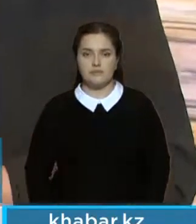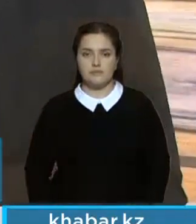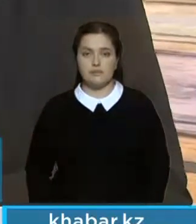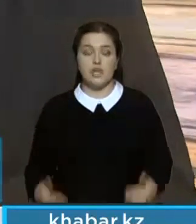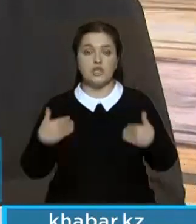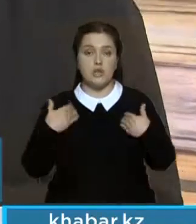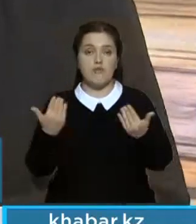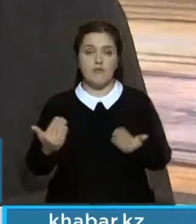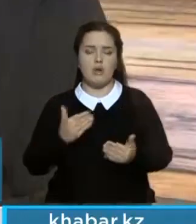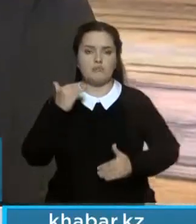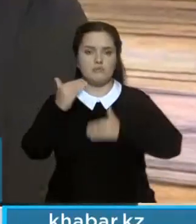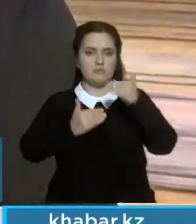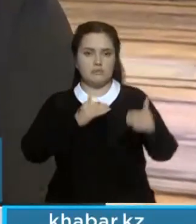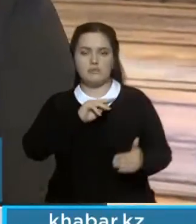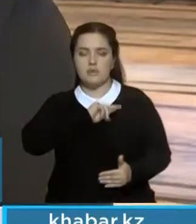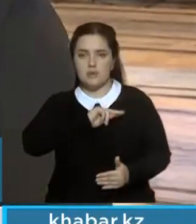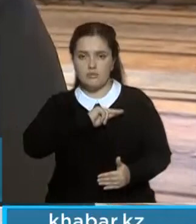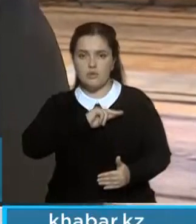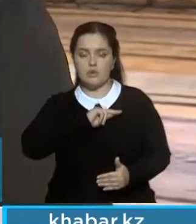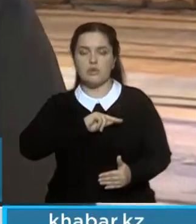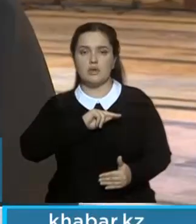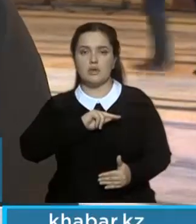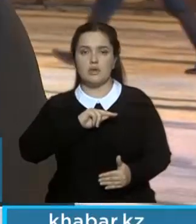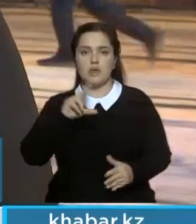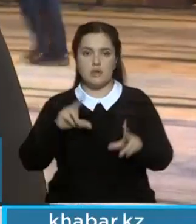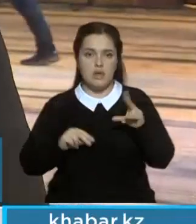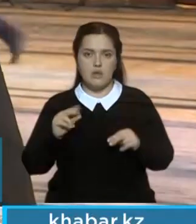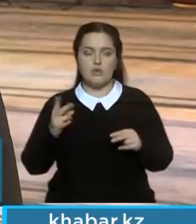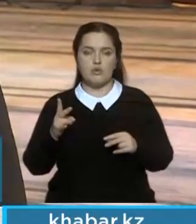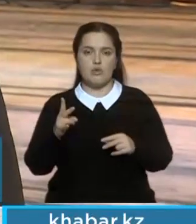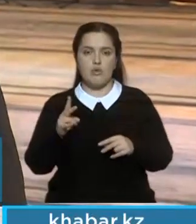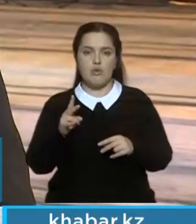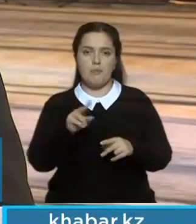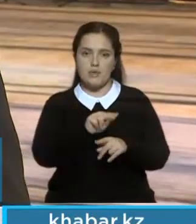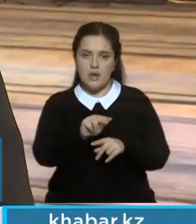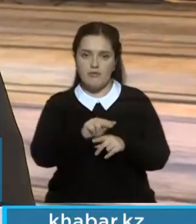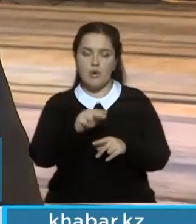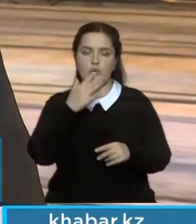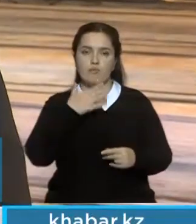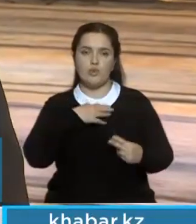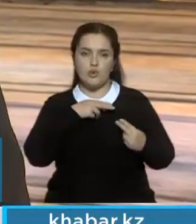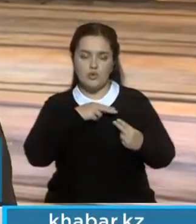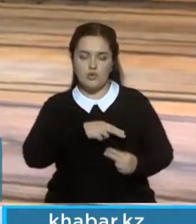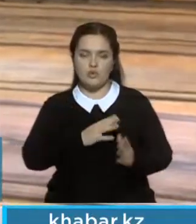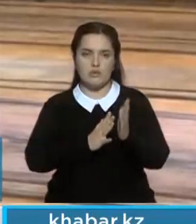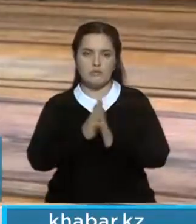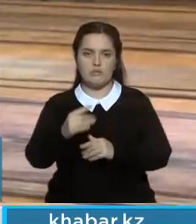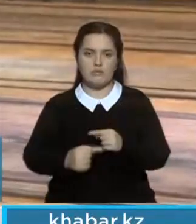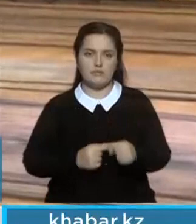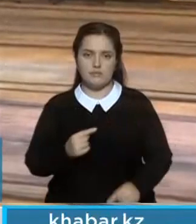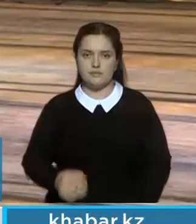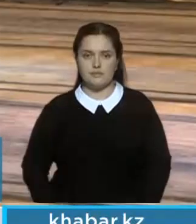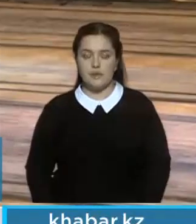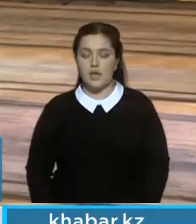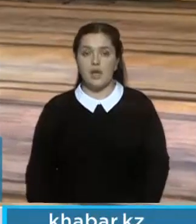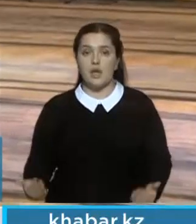вам дальнейших успехов в работе. И надеюсь, вам удастся привить любовь к труду и подрастающему поколению. А я напомню,